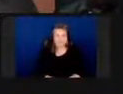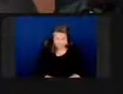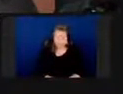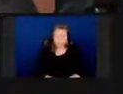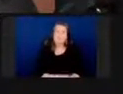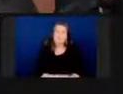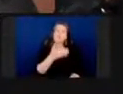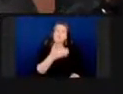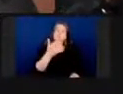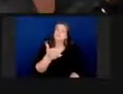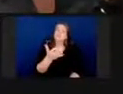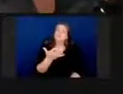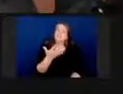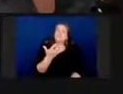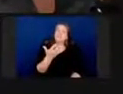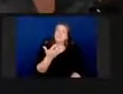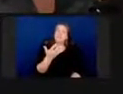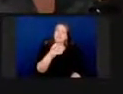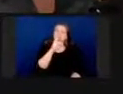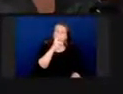hivyo